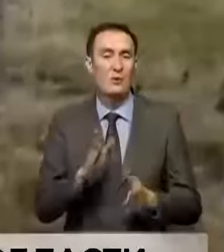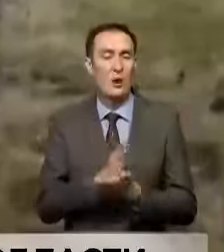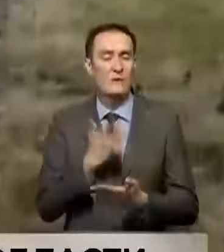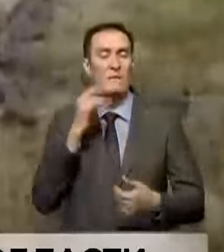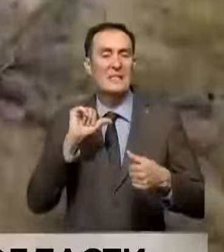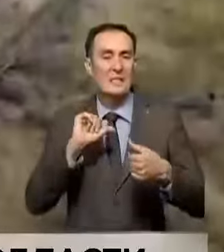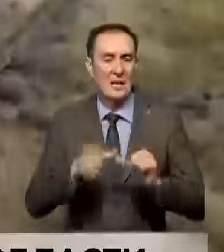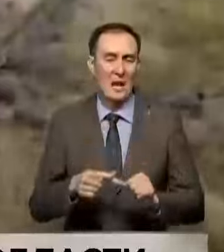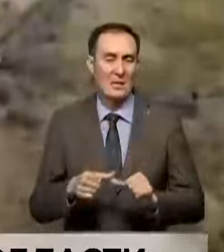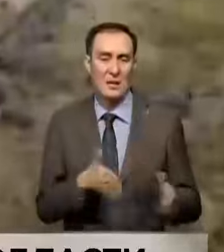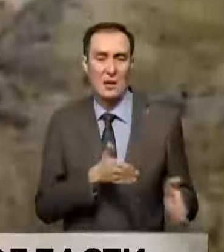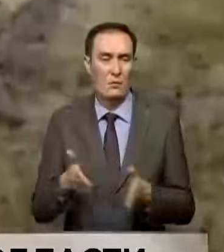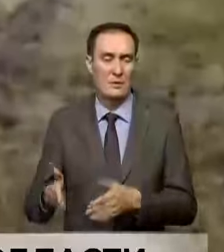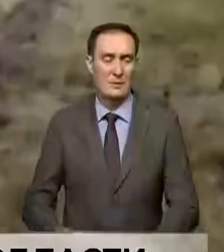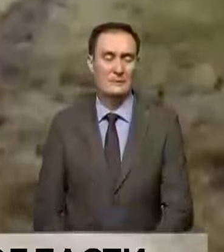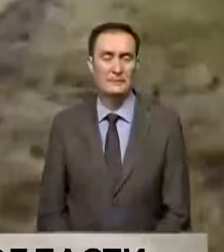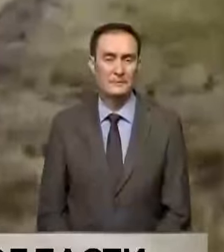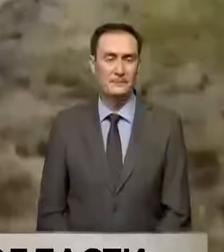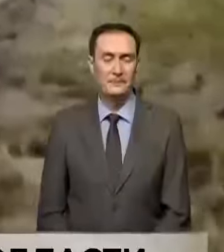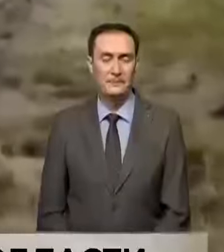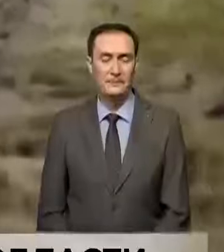находятся в постоянной боевой готовности.